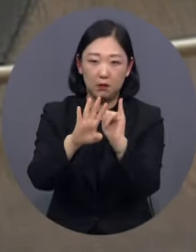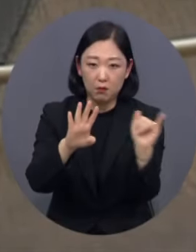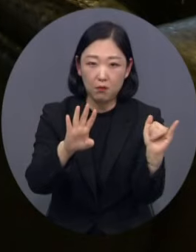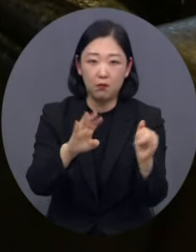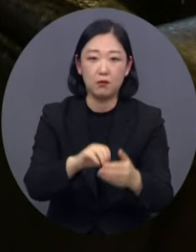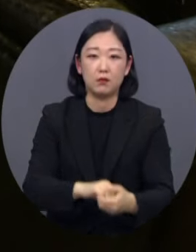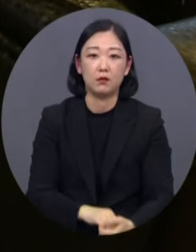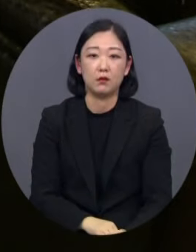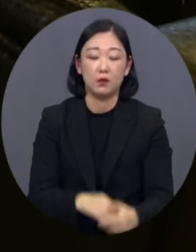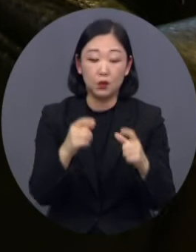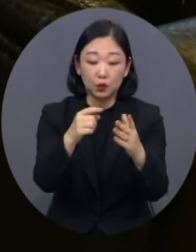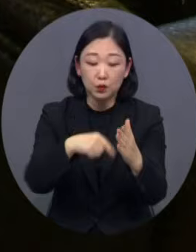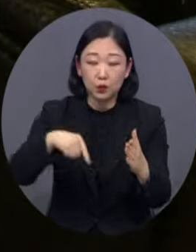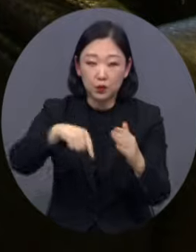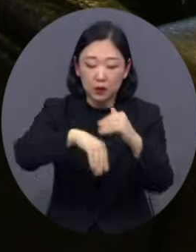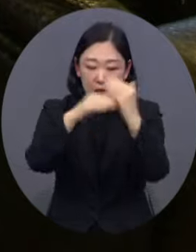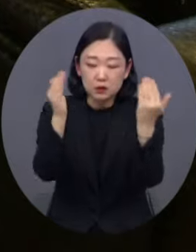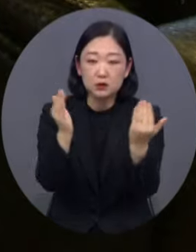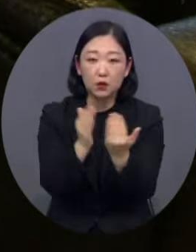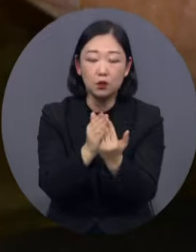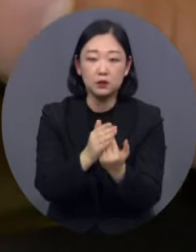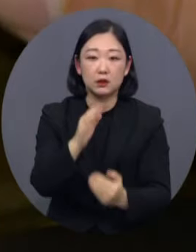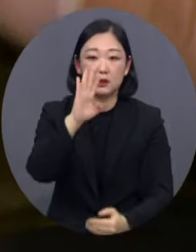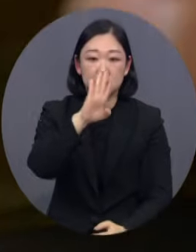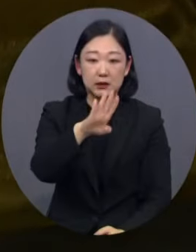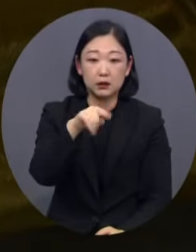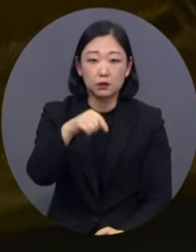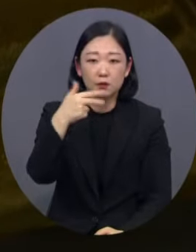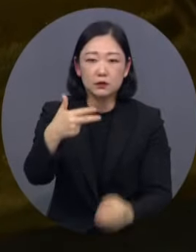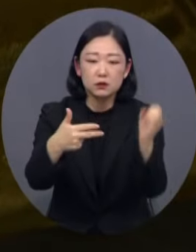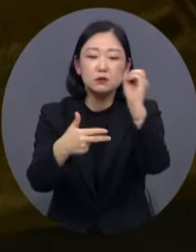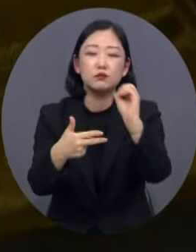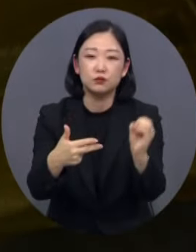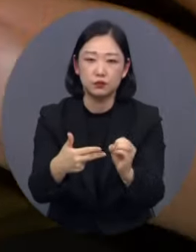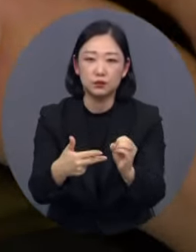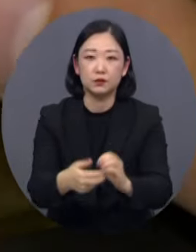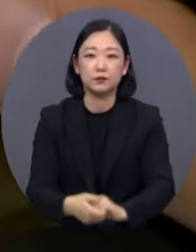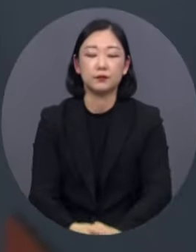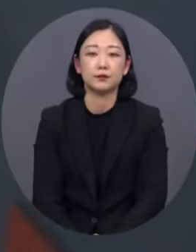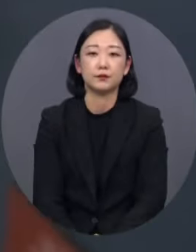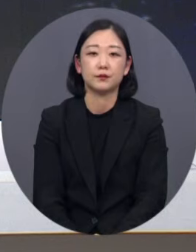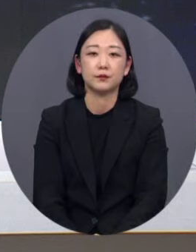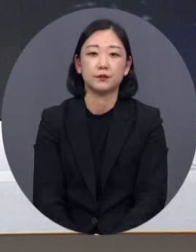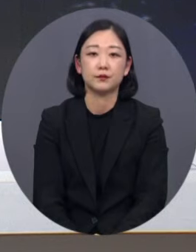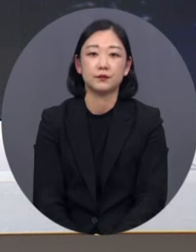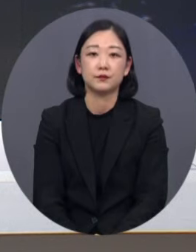7,744명으로 도내 전체 청년의 4.7%를 차지했습니다.